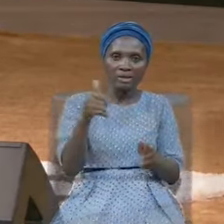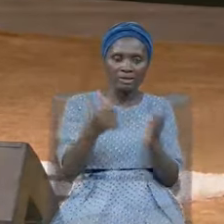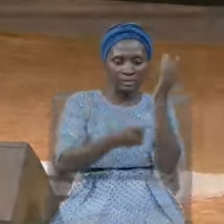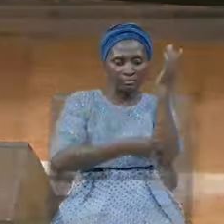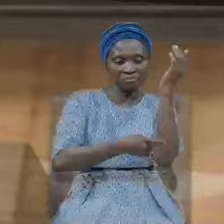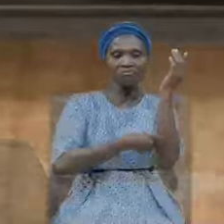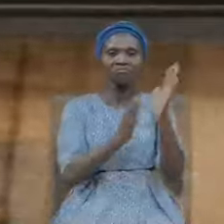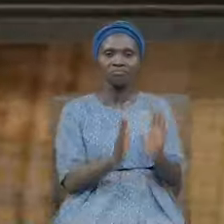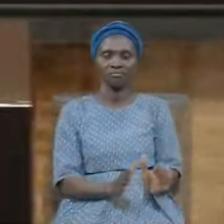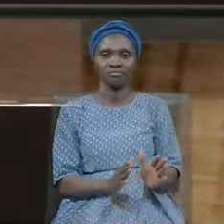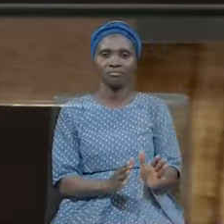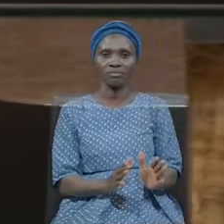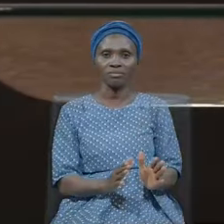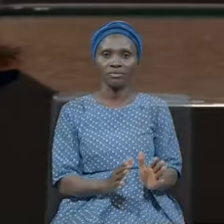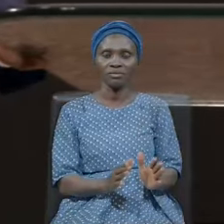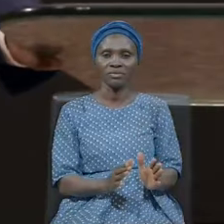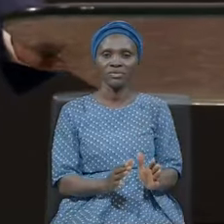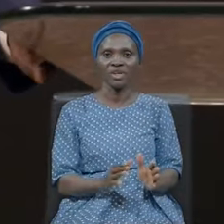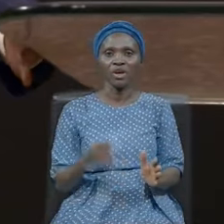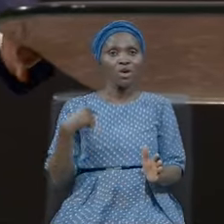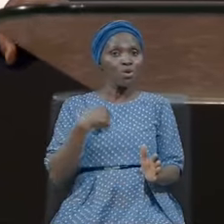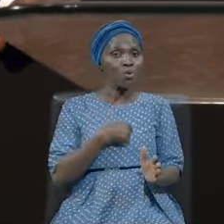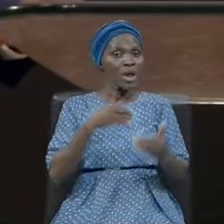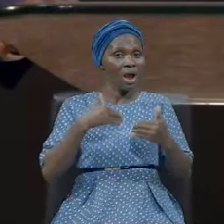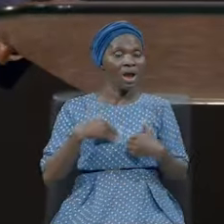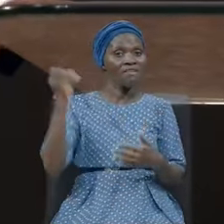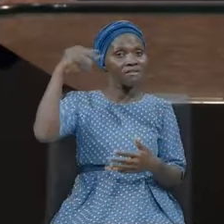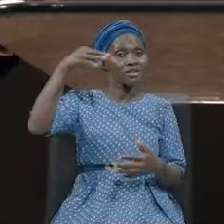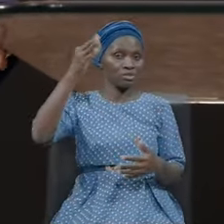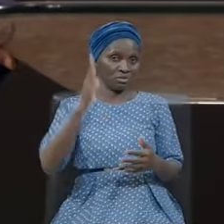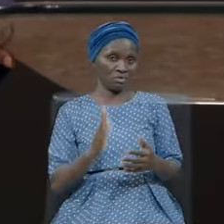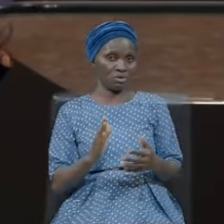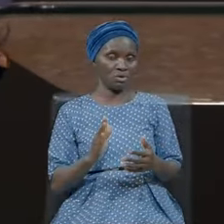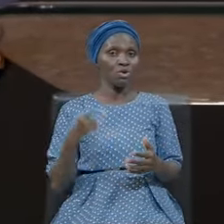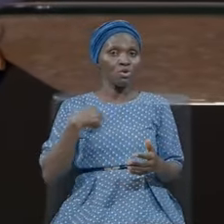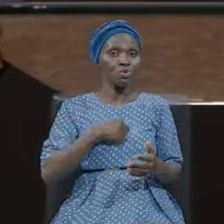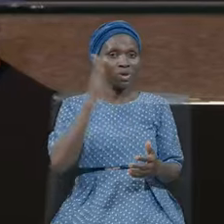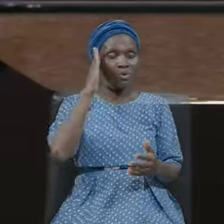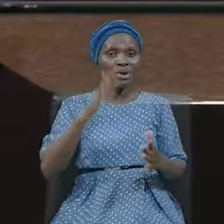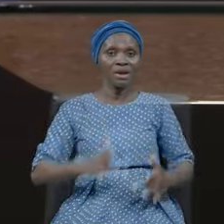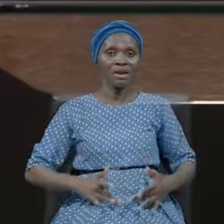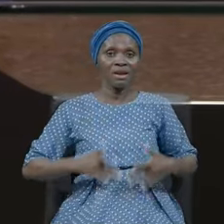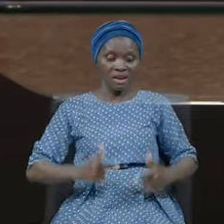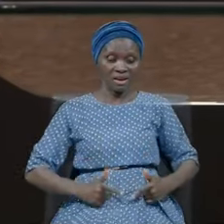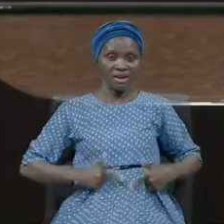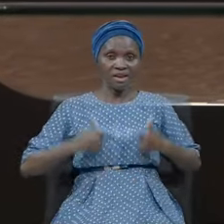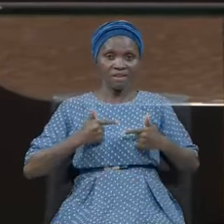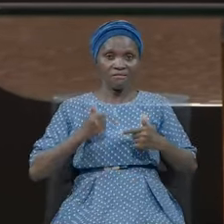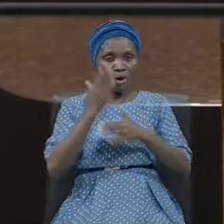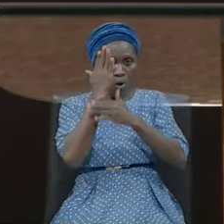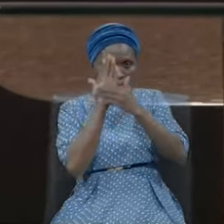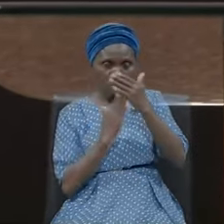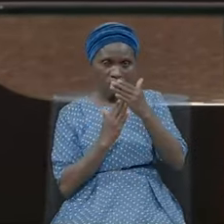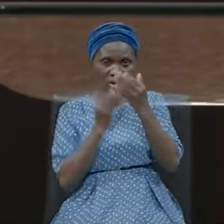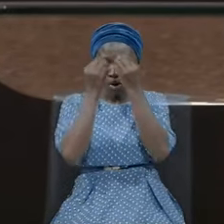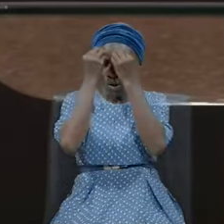le Seigneur, nous avons la grâce de Dieu, nous devons vivre selon, nous devons vivre dans le